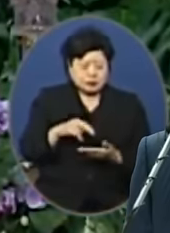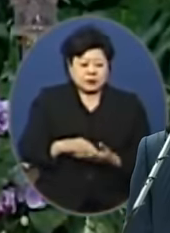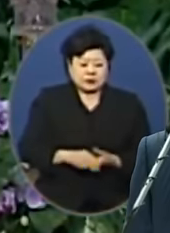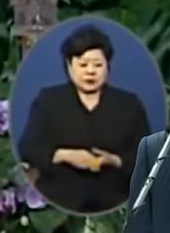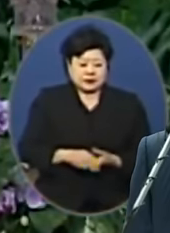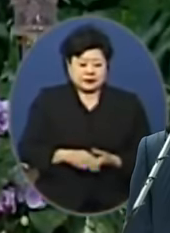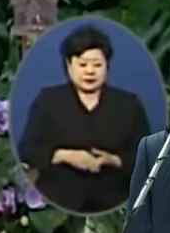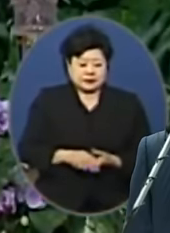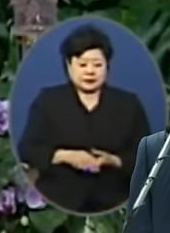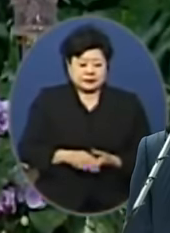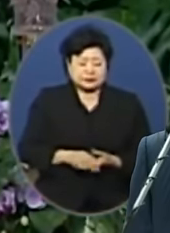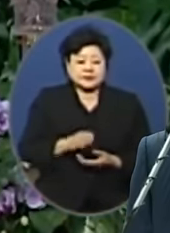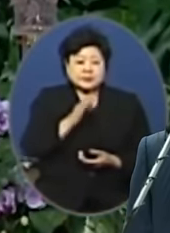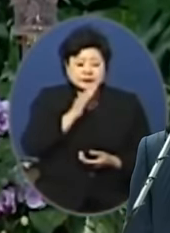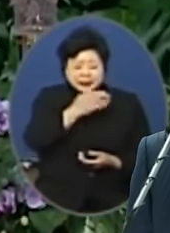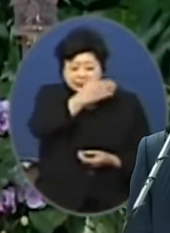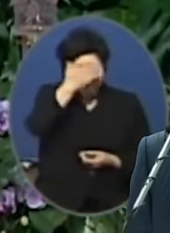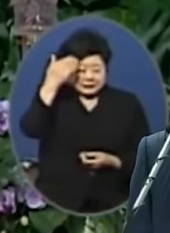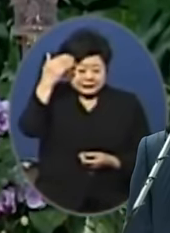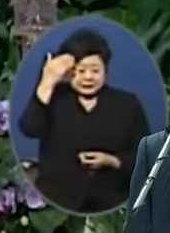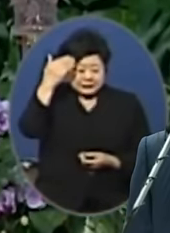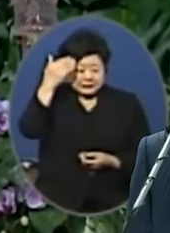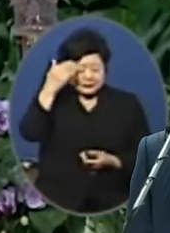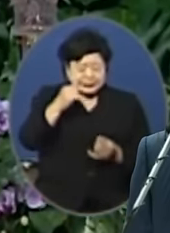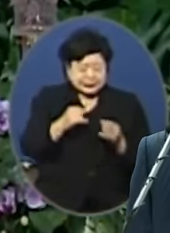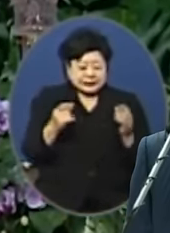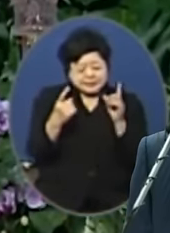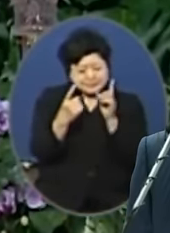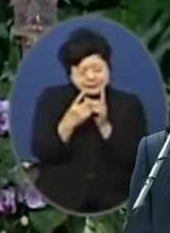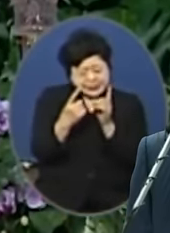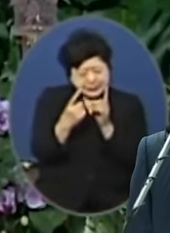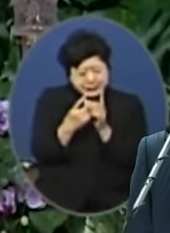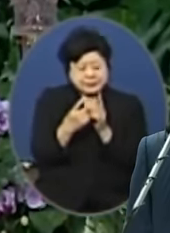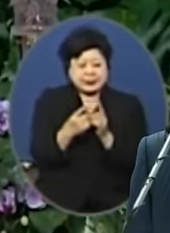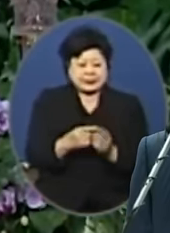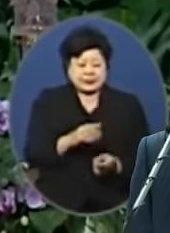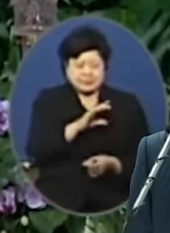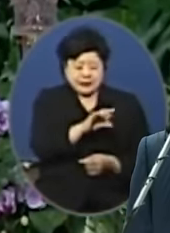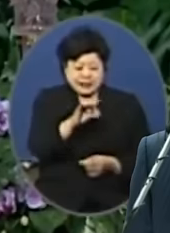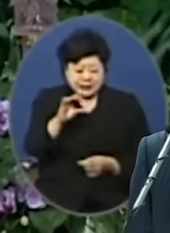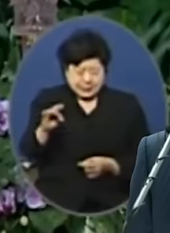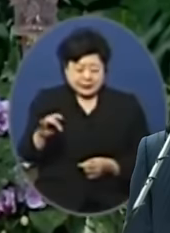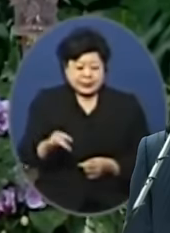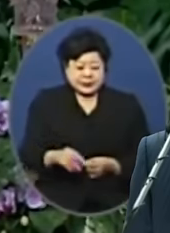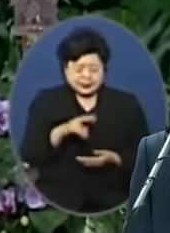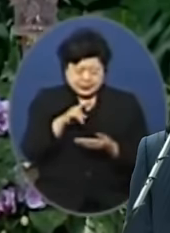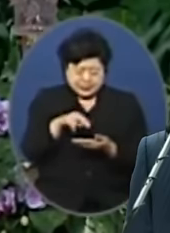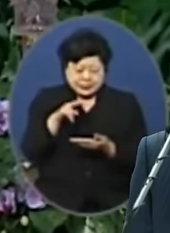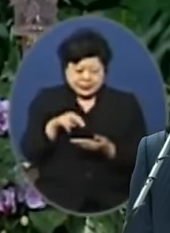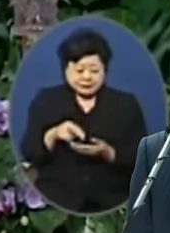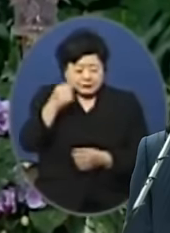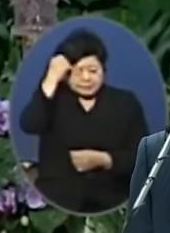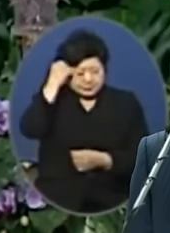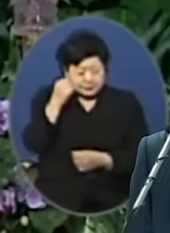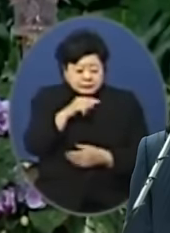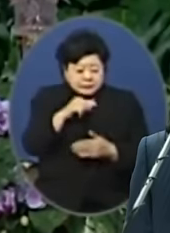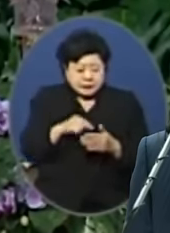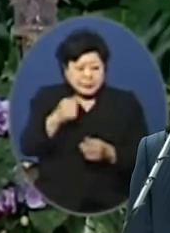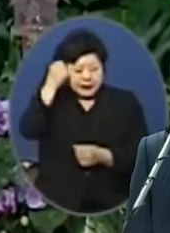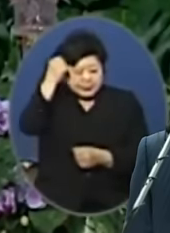말했었습니다. 그래서 이 청년은 고객을 만날 때마다 이것을 읽어서 자기